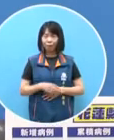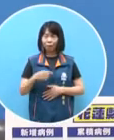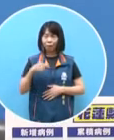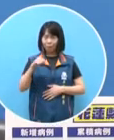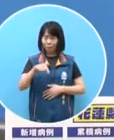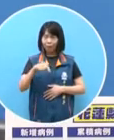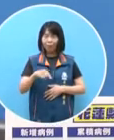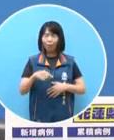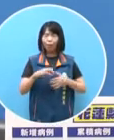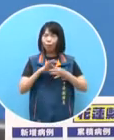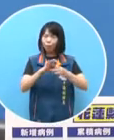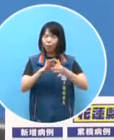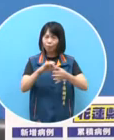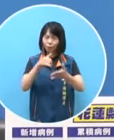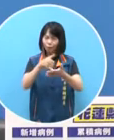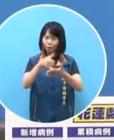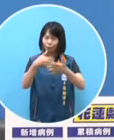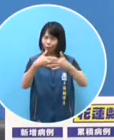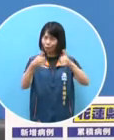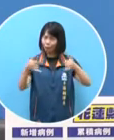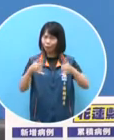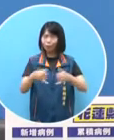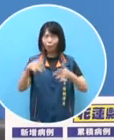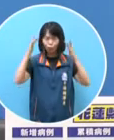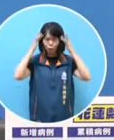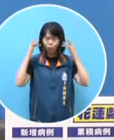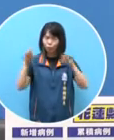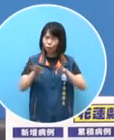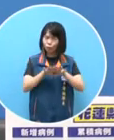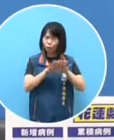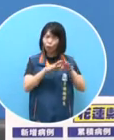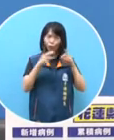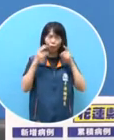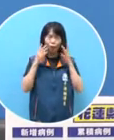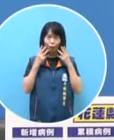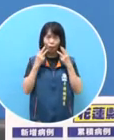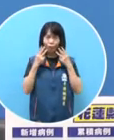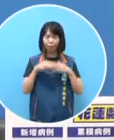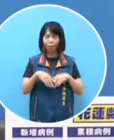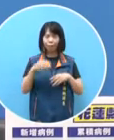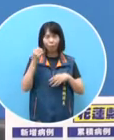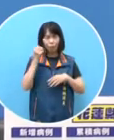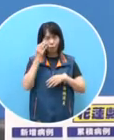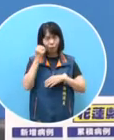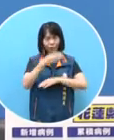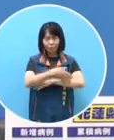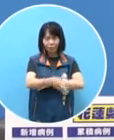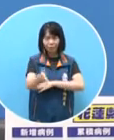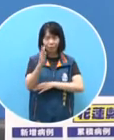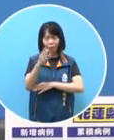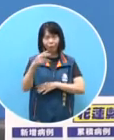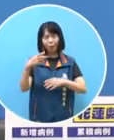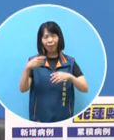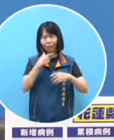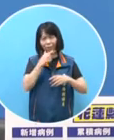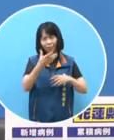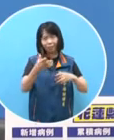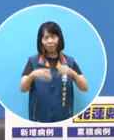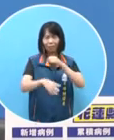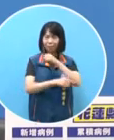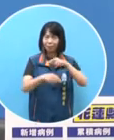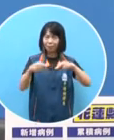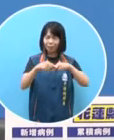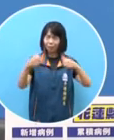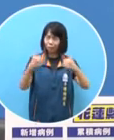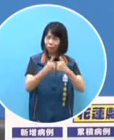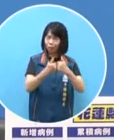的意愿。虽然地震来袭，但是民众接种意愿仍然很高。县长徐正伟就呼吁乡亲要注意居家环境放置物